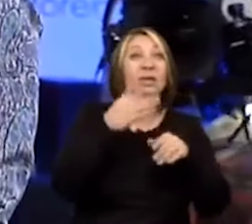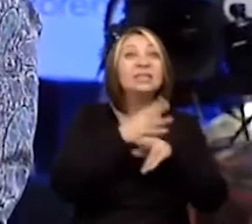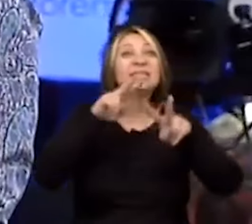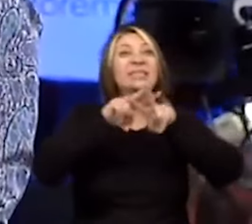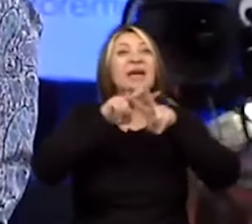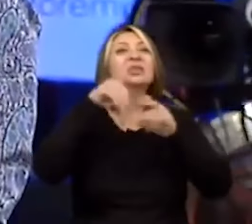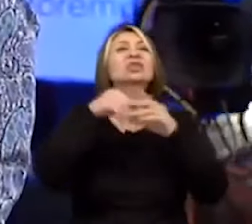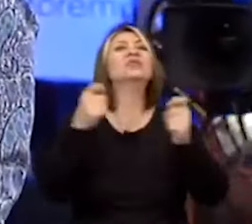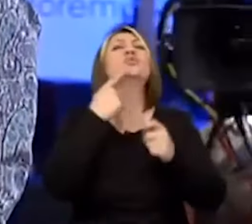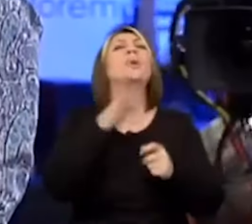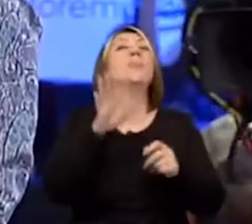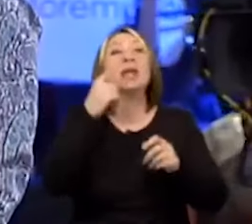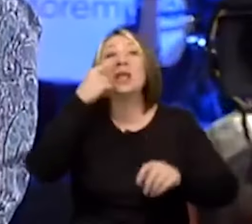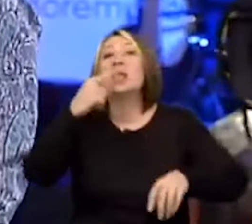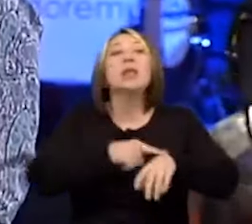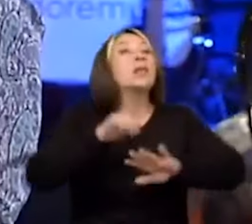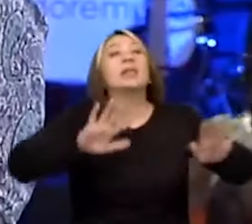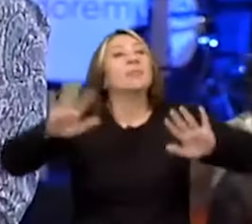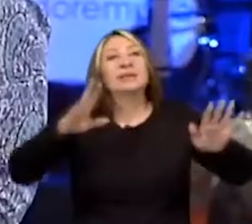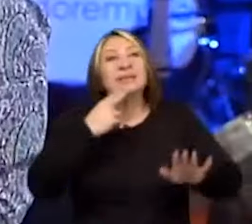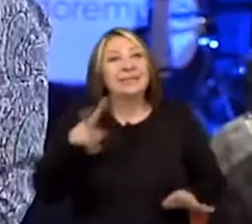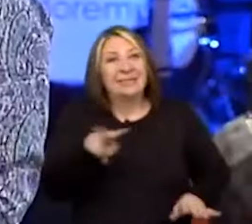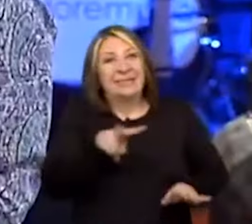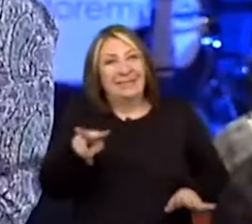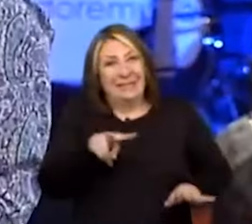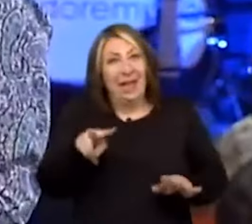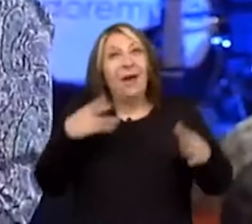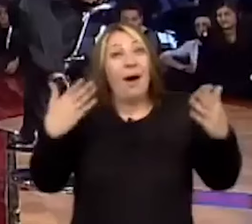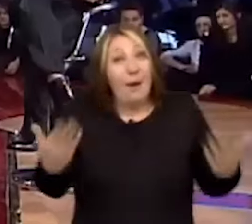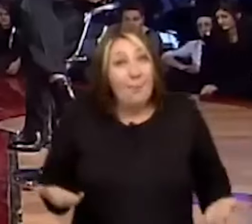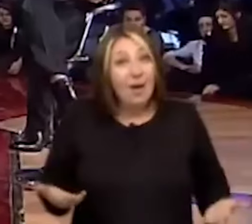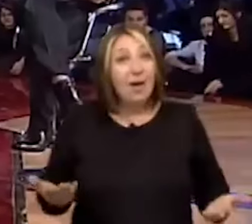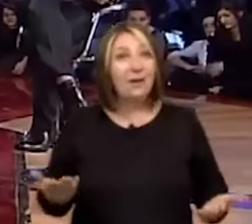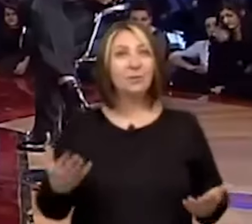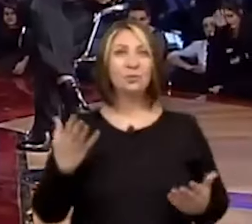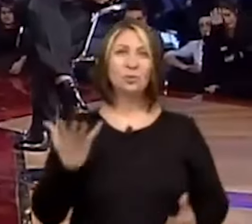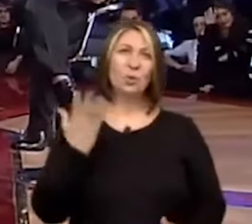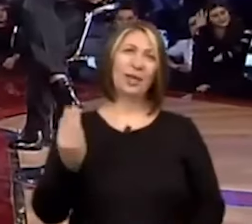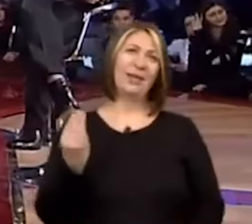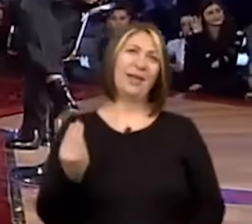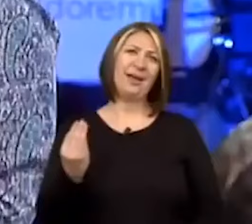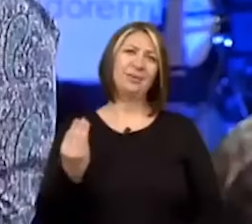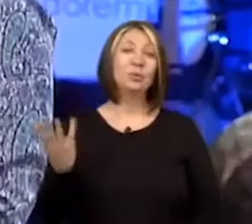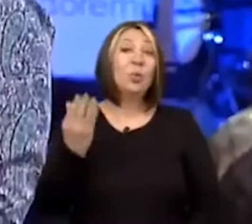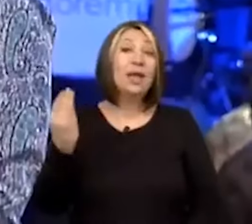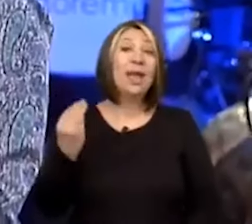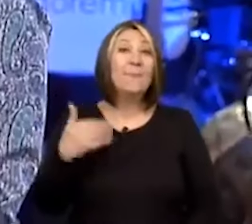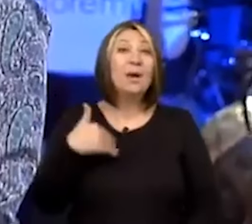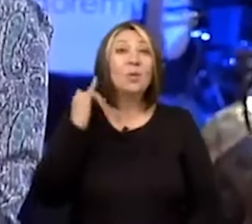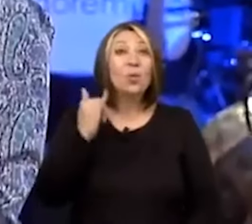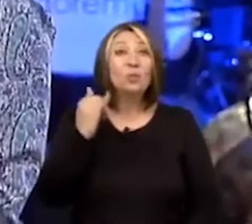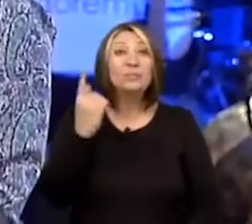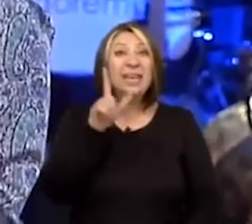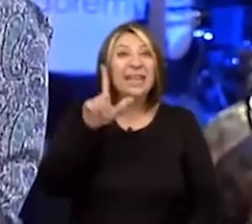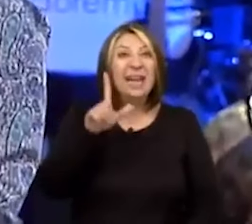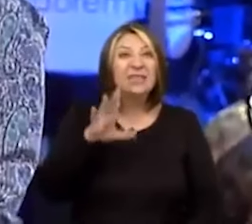Star'da çalıştığım için söylemiyorum. İnanılmaz kızlar ikisi de. Fakat çok iyiler. Çok iyiler. Ben kötü bir